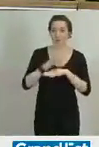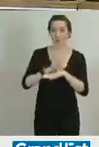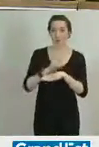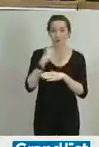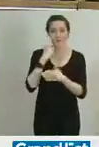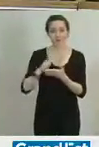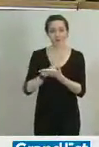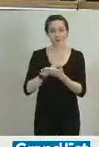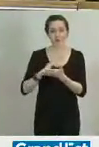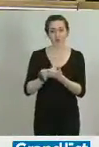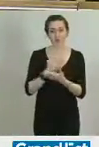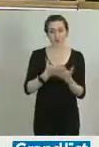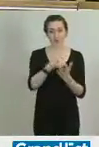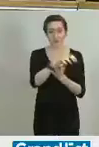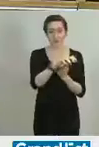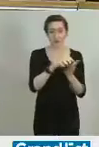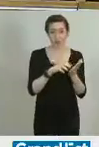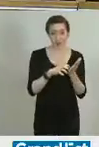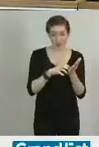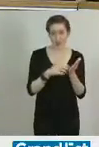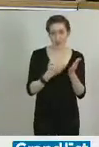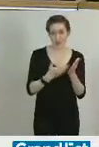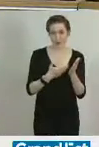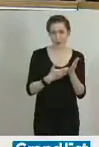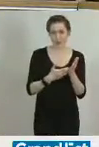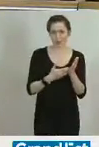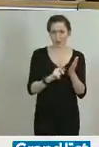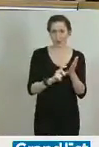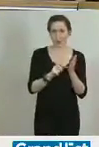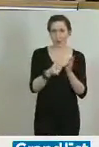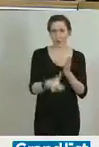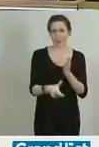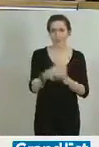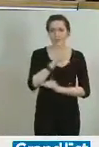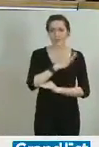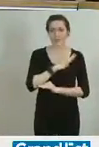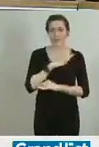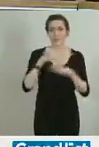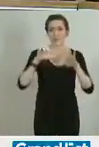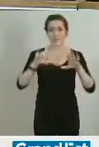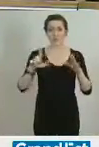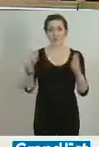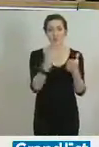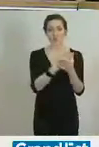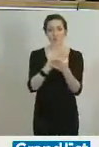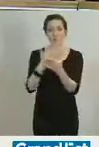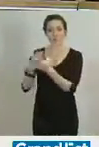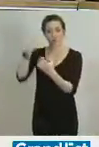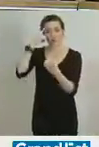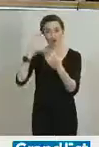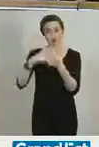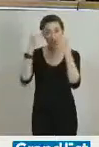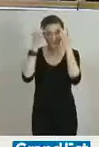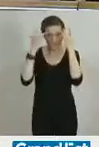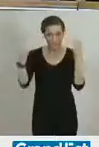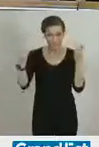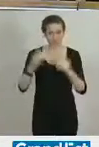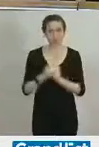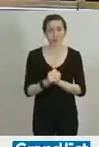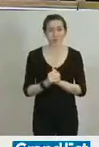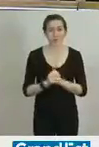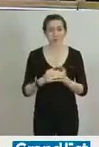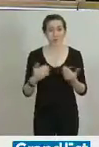aujourd'hui ce rapport qui appelle à l'examen de 7 dispositifs en matière de culture. Et j'ai